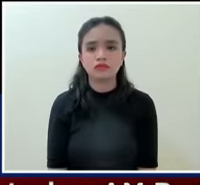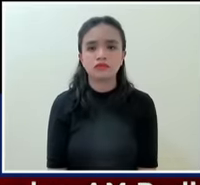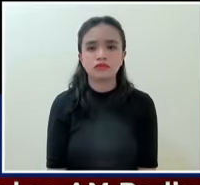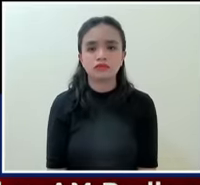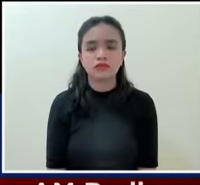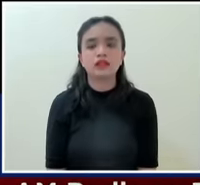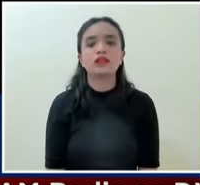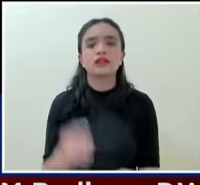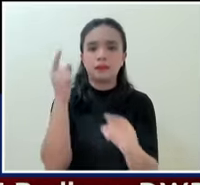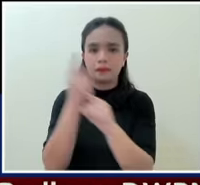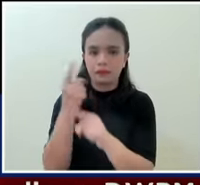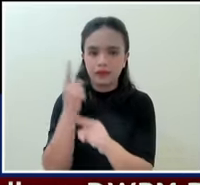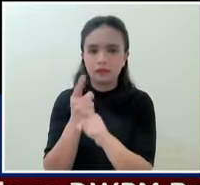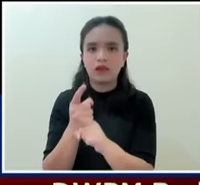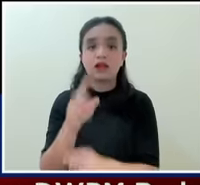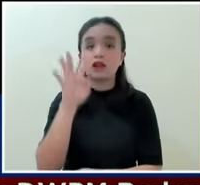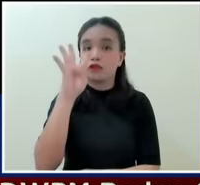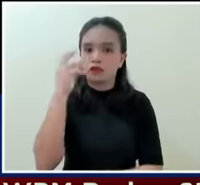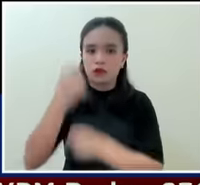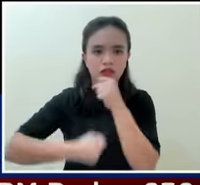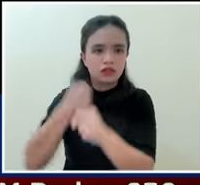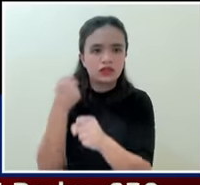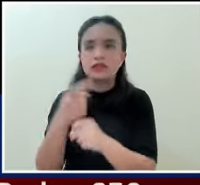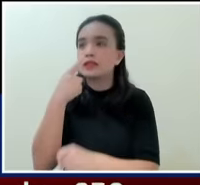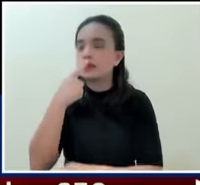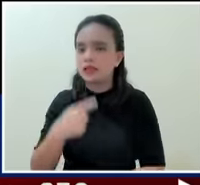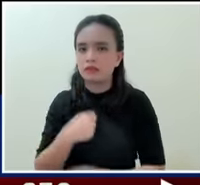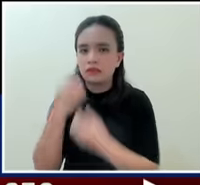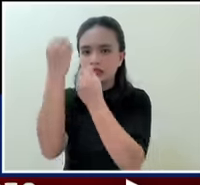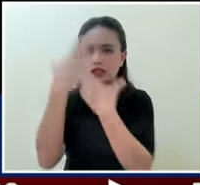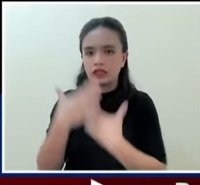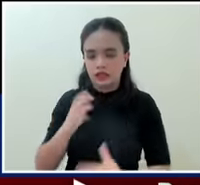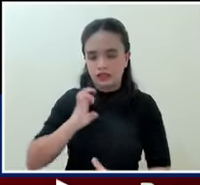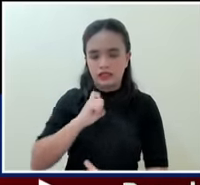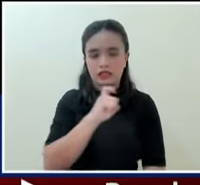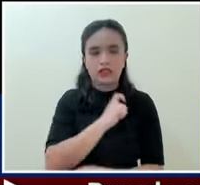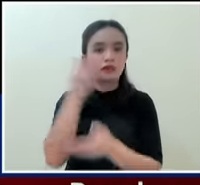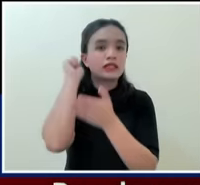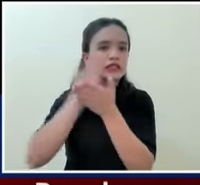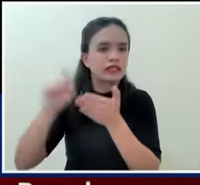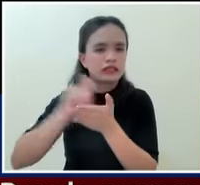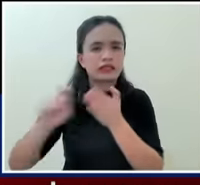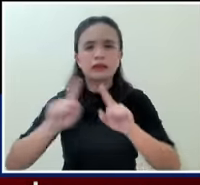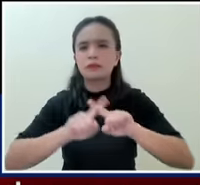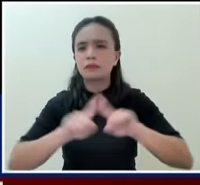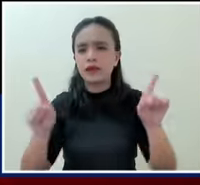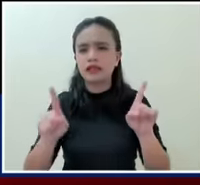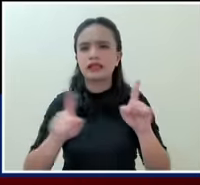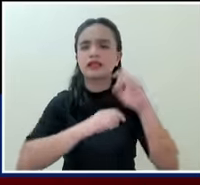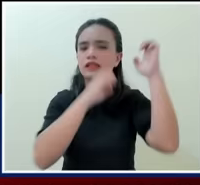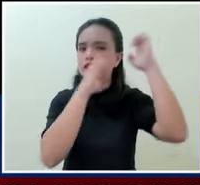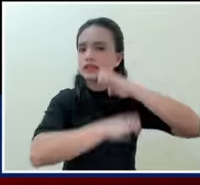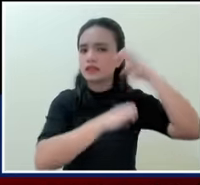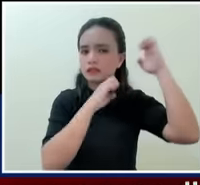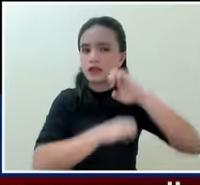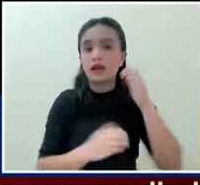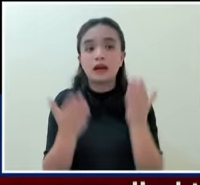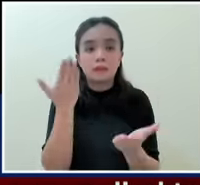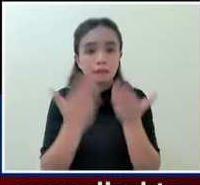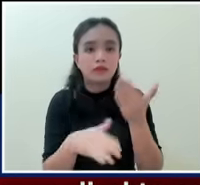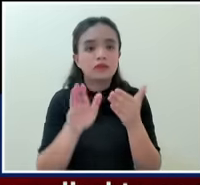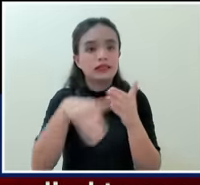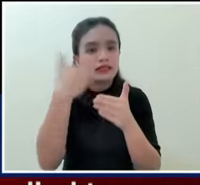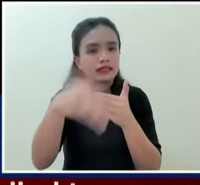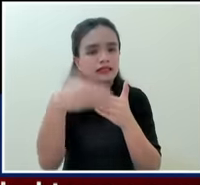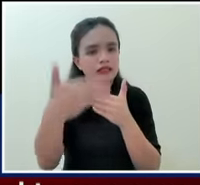Correct, kabayan. Apat na taon ang sinabi sa atin ng Executive Secretary. Pero inaasahan din no, na baka sa mga susunod na